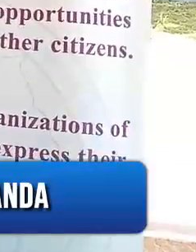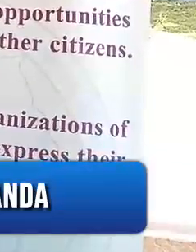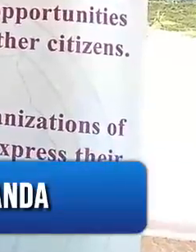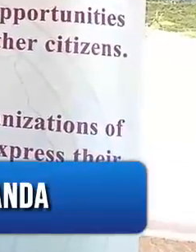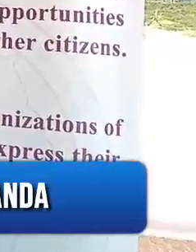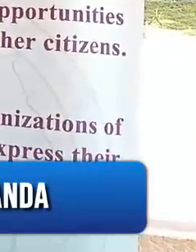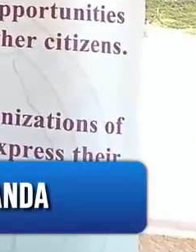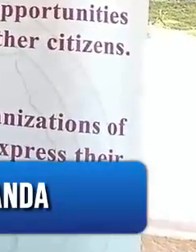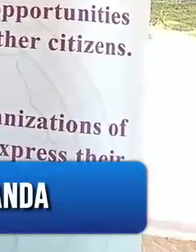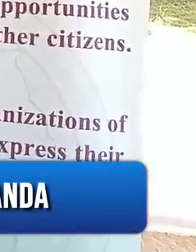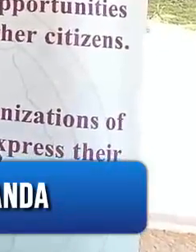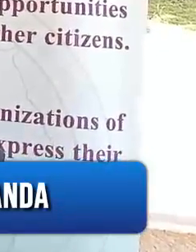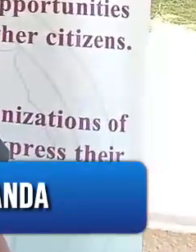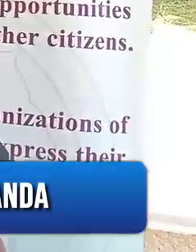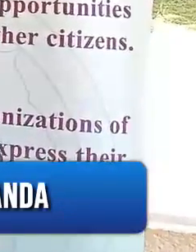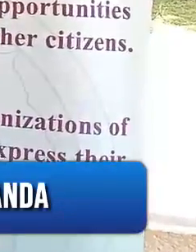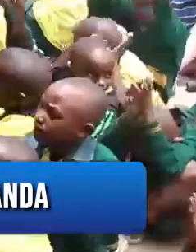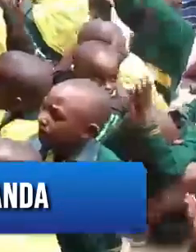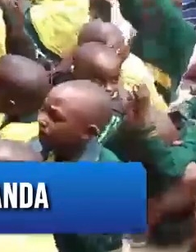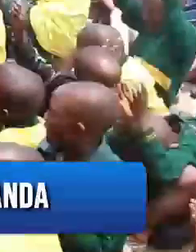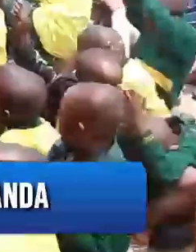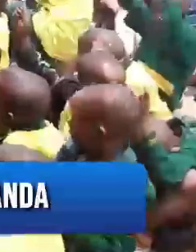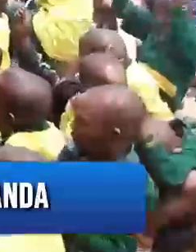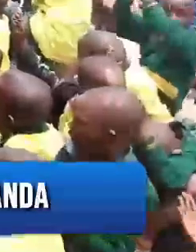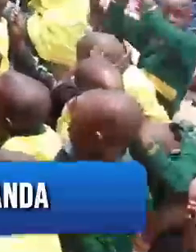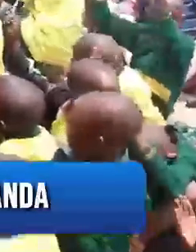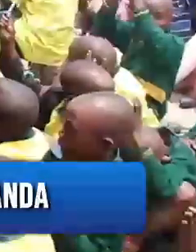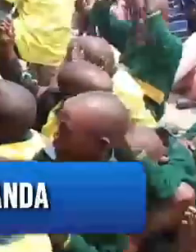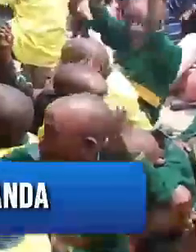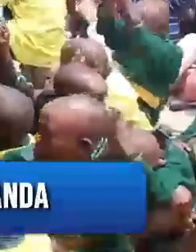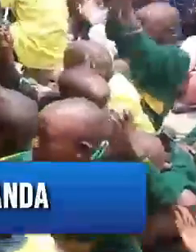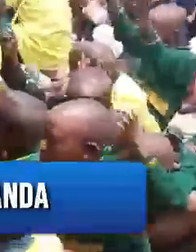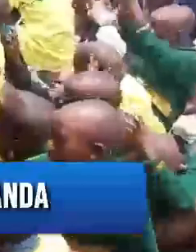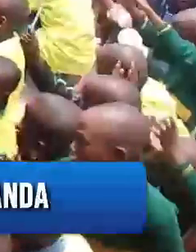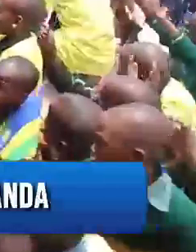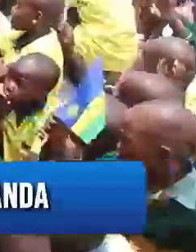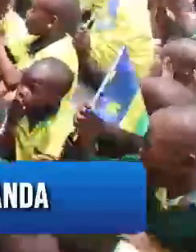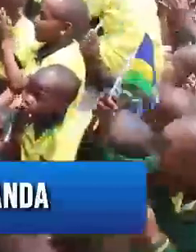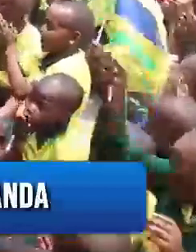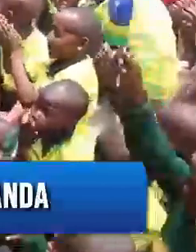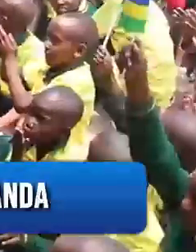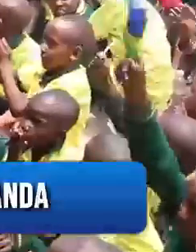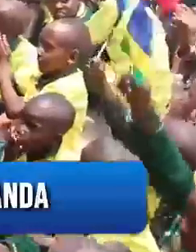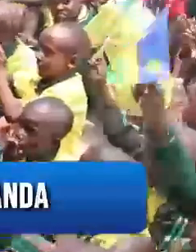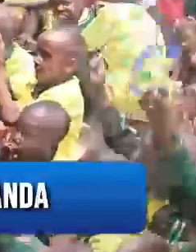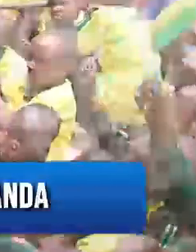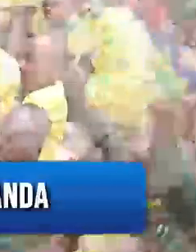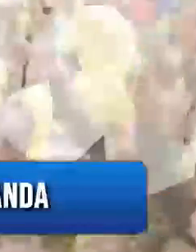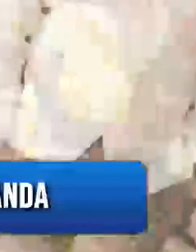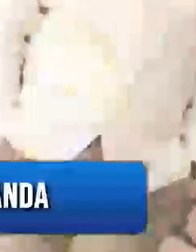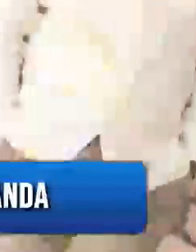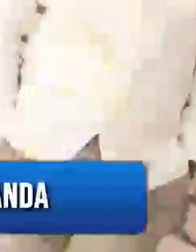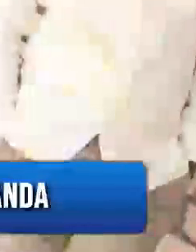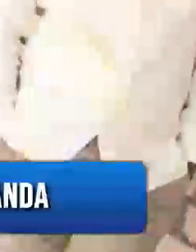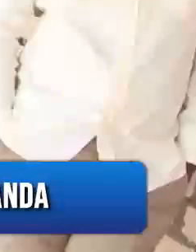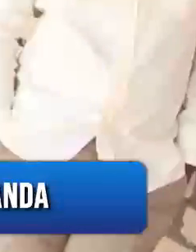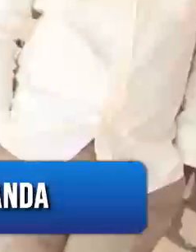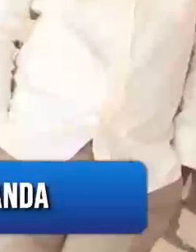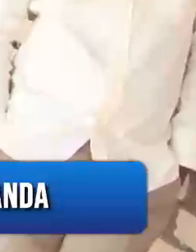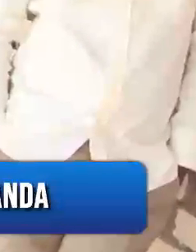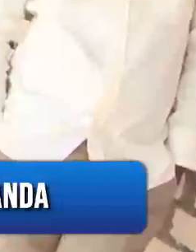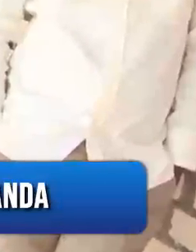kugira ngo zanditse zigende zivaho. Bamwe mu banyeshuri n'abarimu batangaza ko uburezi budaheza ku bana bafite ubumuga bushoboka, ndetse ko